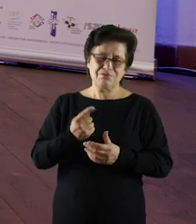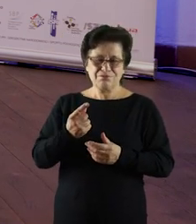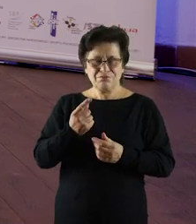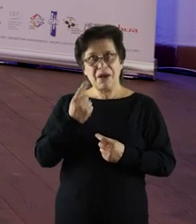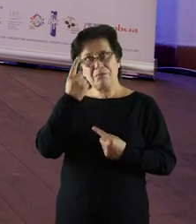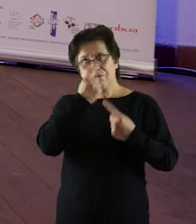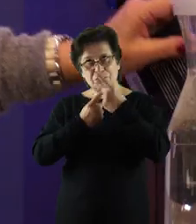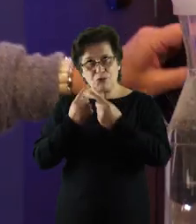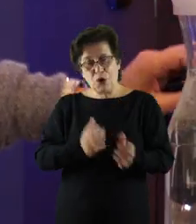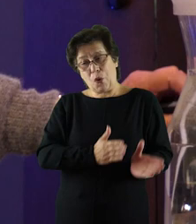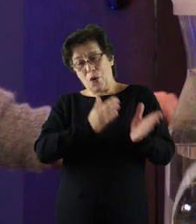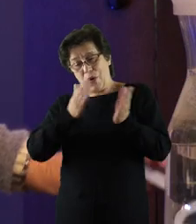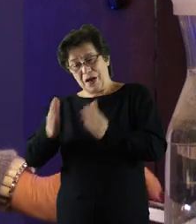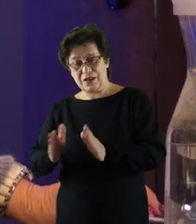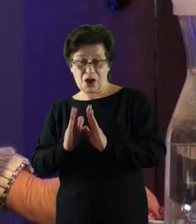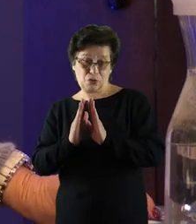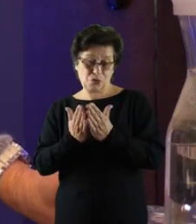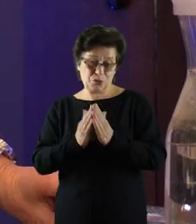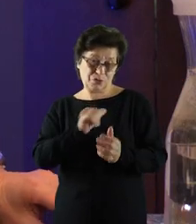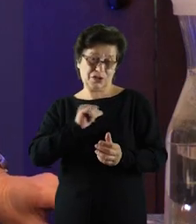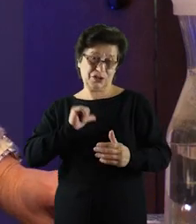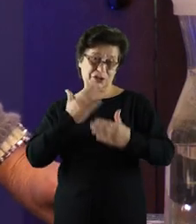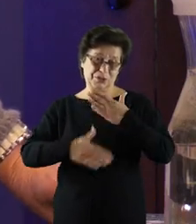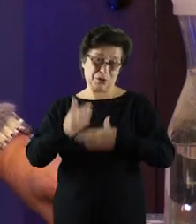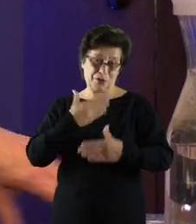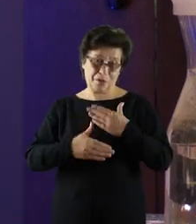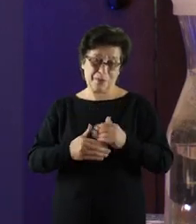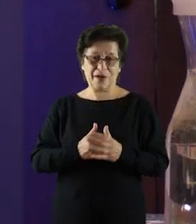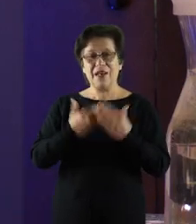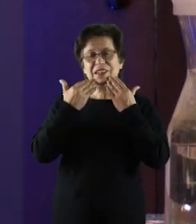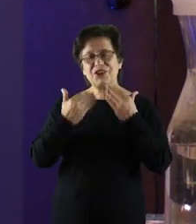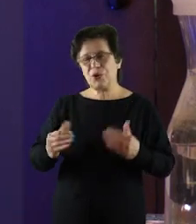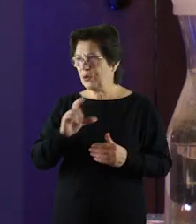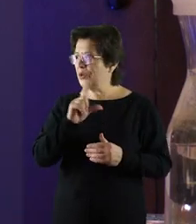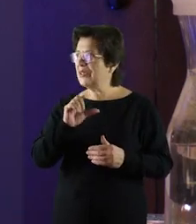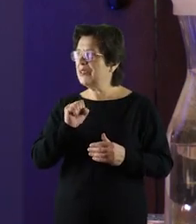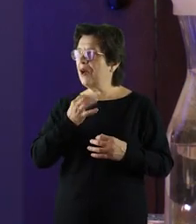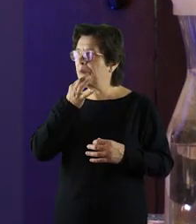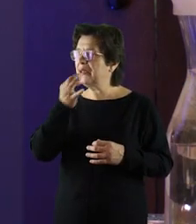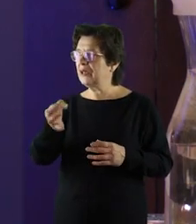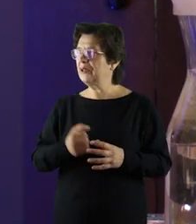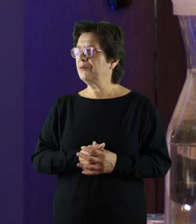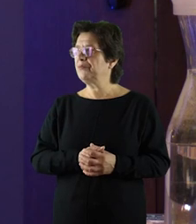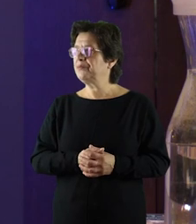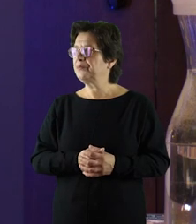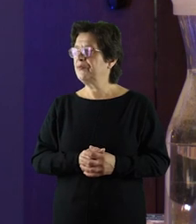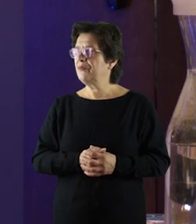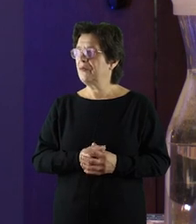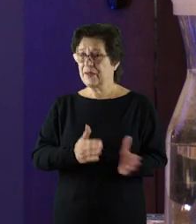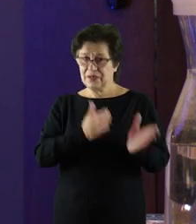opowieść, kolejna książka ma szansę wam się spodobać. Bardzo dziękuję, Kamilku, za pytanie i poprosimy o następne.